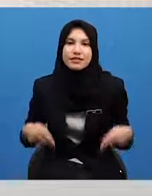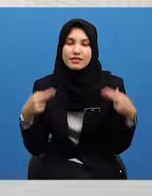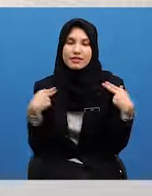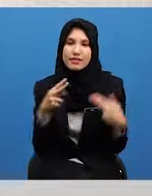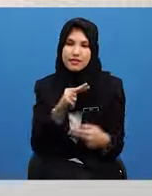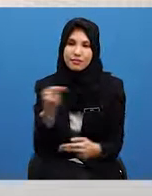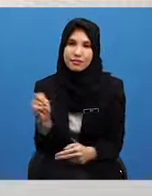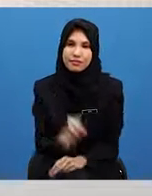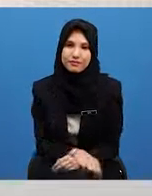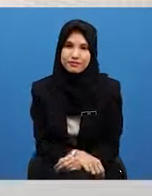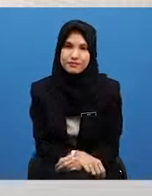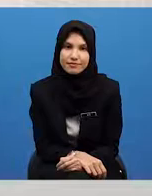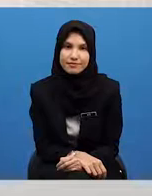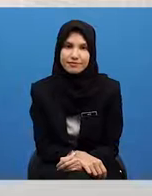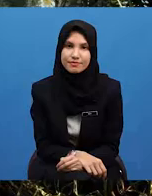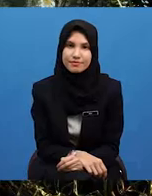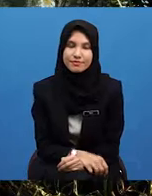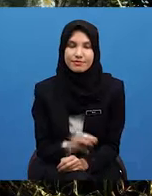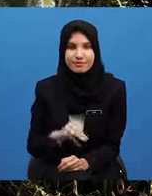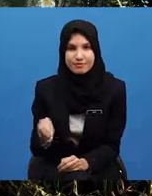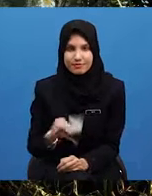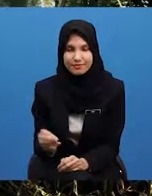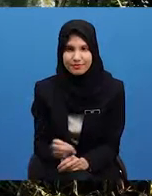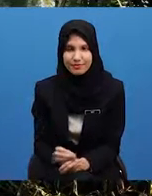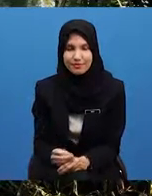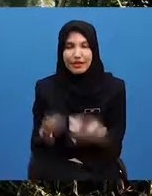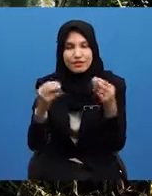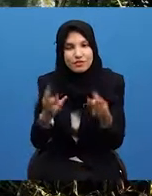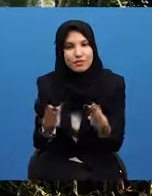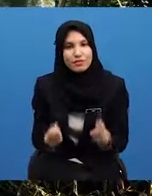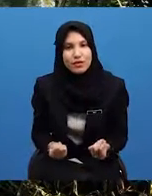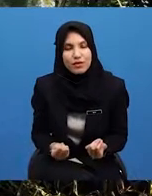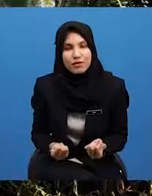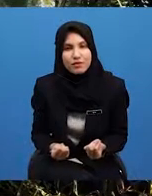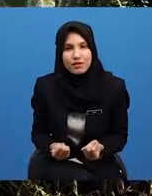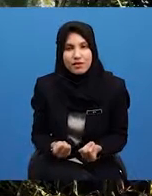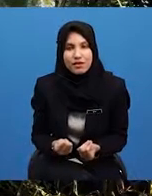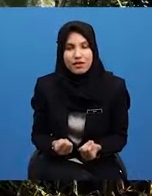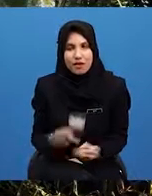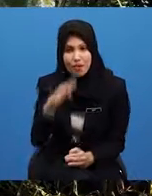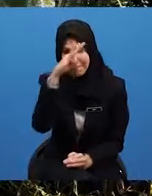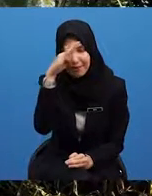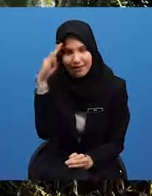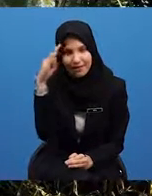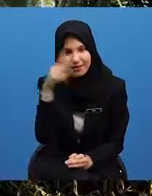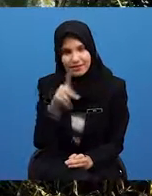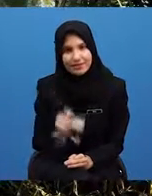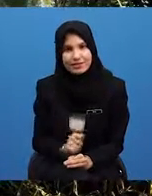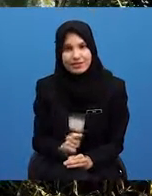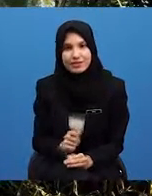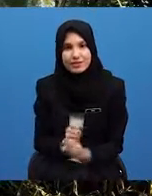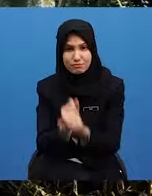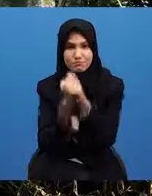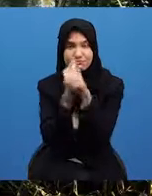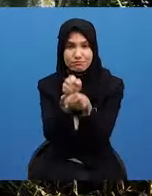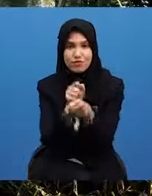takal dalam kehidupan. Murid-murid, cikgu mahu kamu bayangkan jika